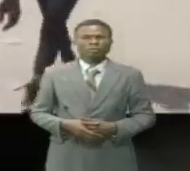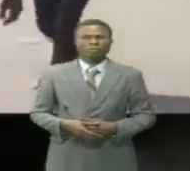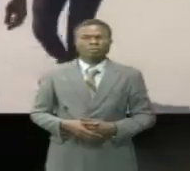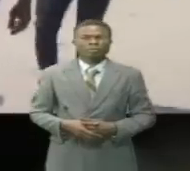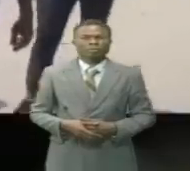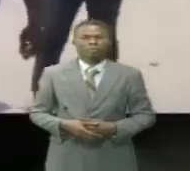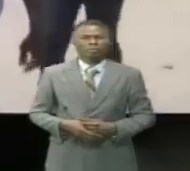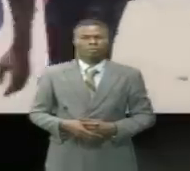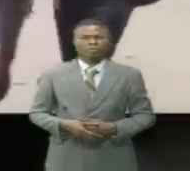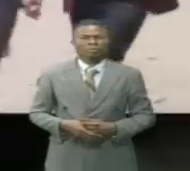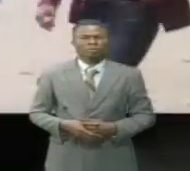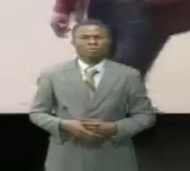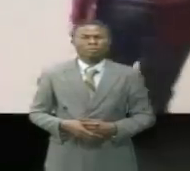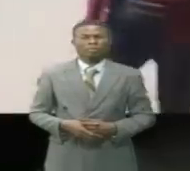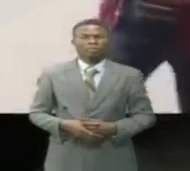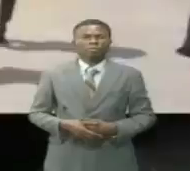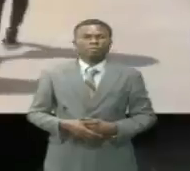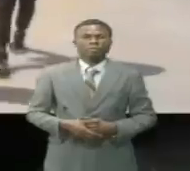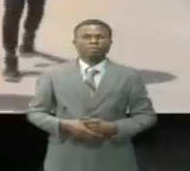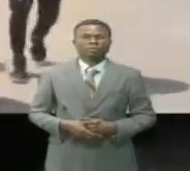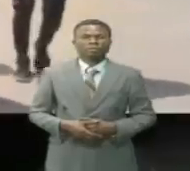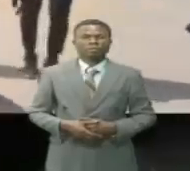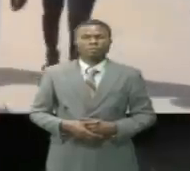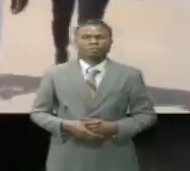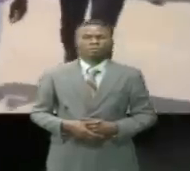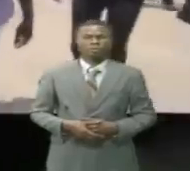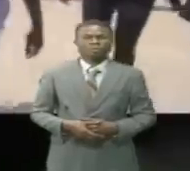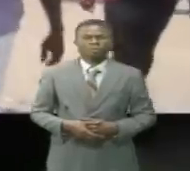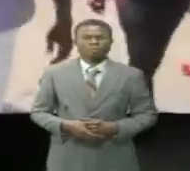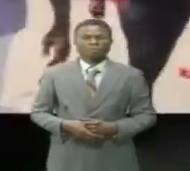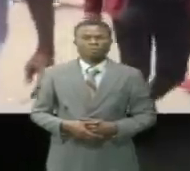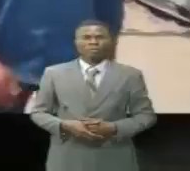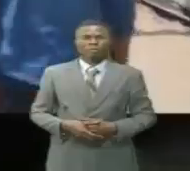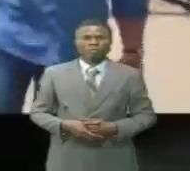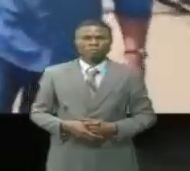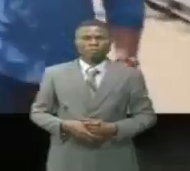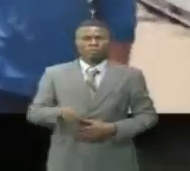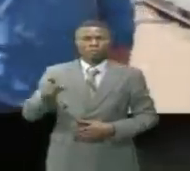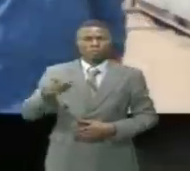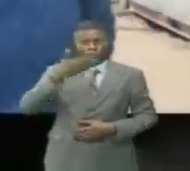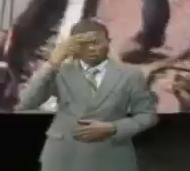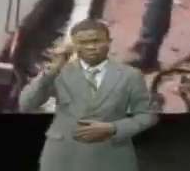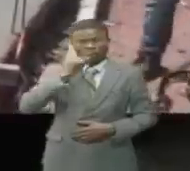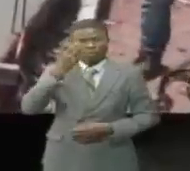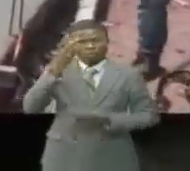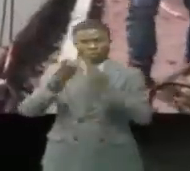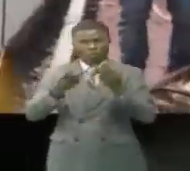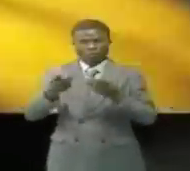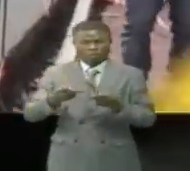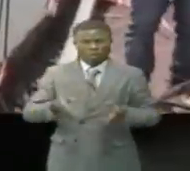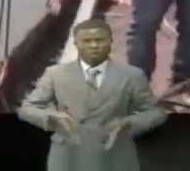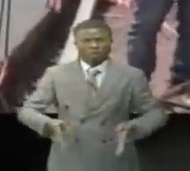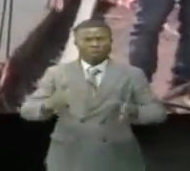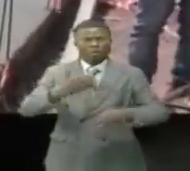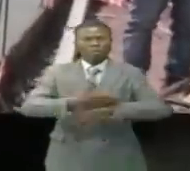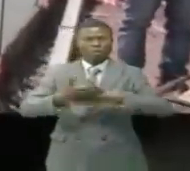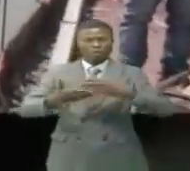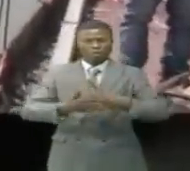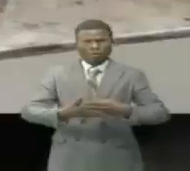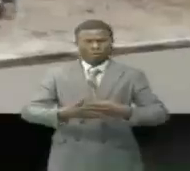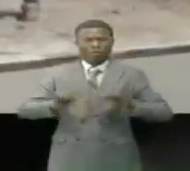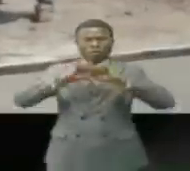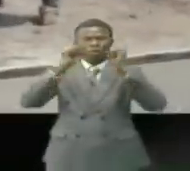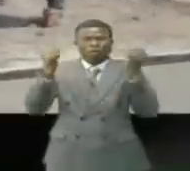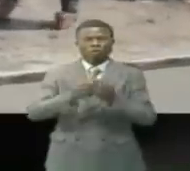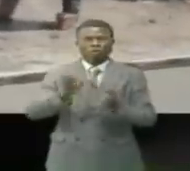Une jeunesse engagée et soucieuse de son environnement, cette dernière n'a pas hésité de visiter les infrastructures routières effectuées par